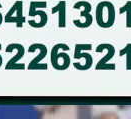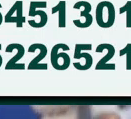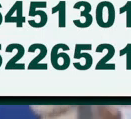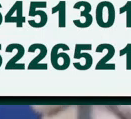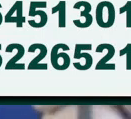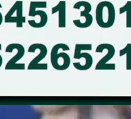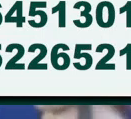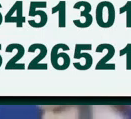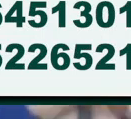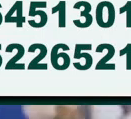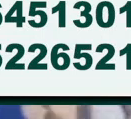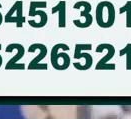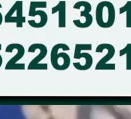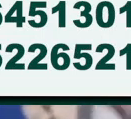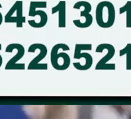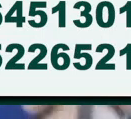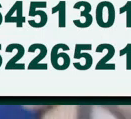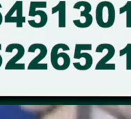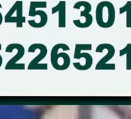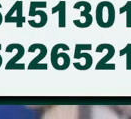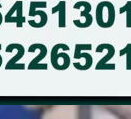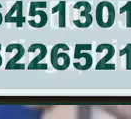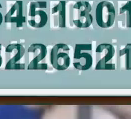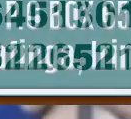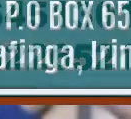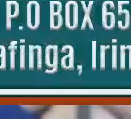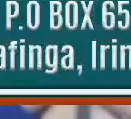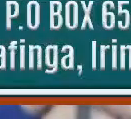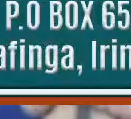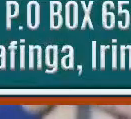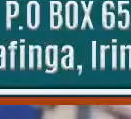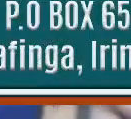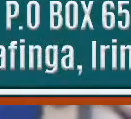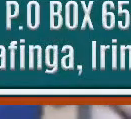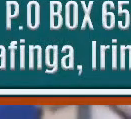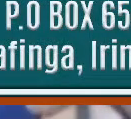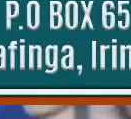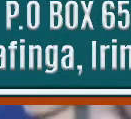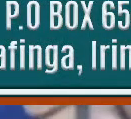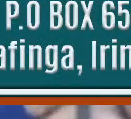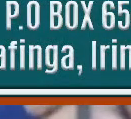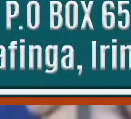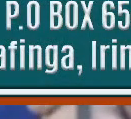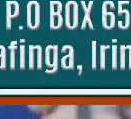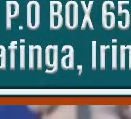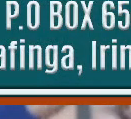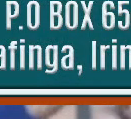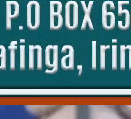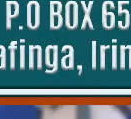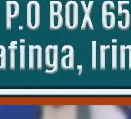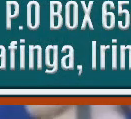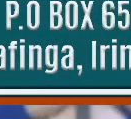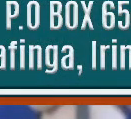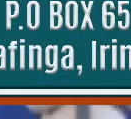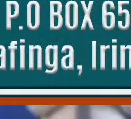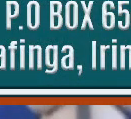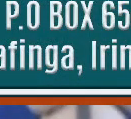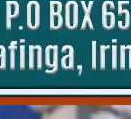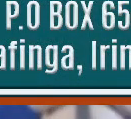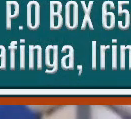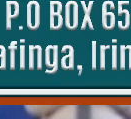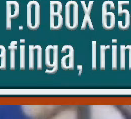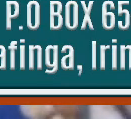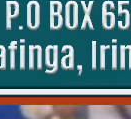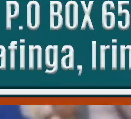taarifa za utekelezaji. Ofisa wakuu wa mikoa ziratibu na kusimamia ujibuji wa hoja za mkaguzi mkuu wa ndani wa